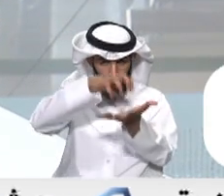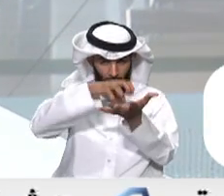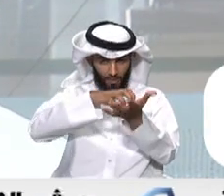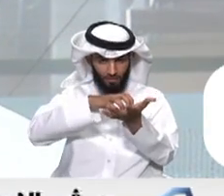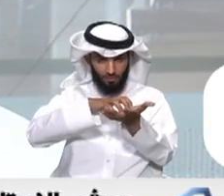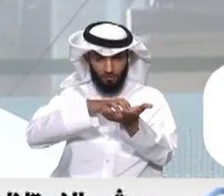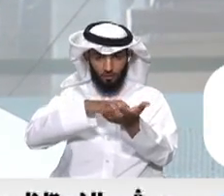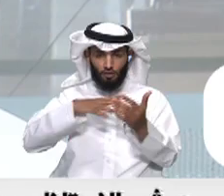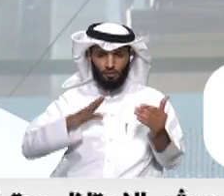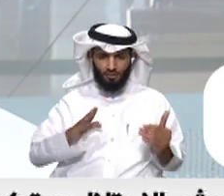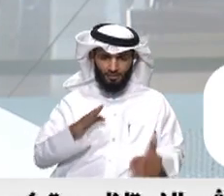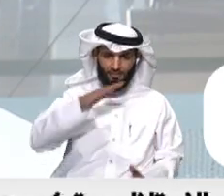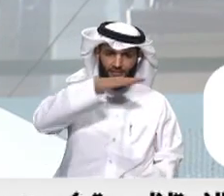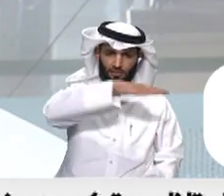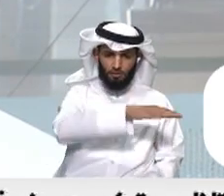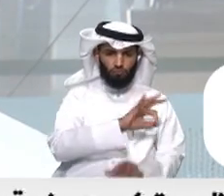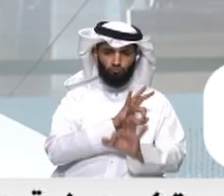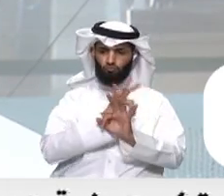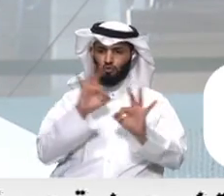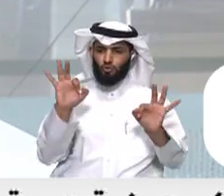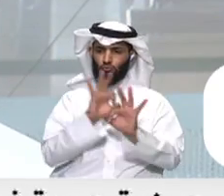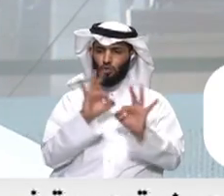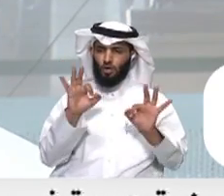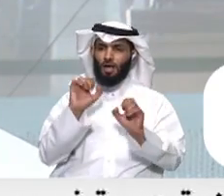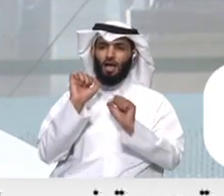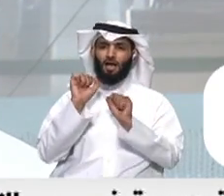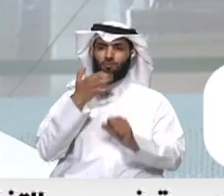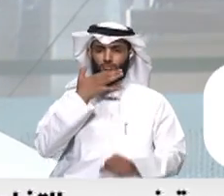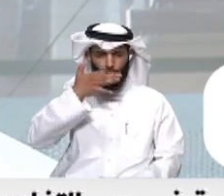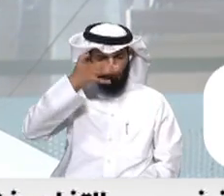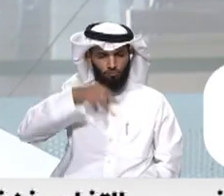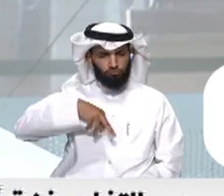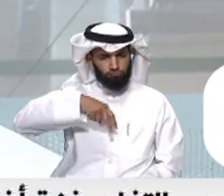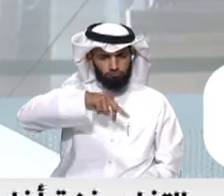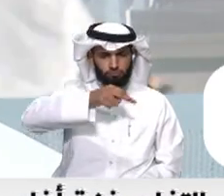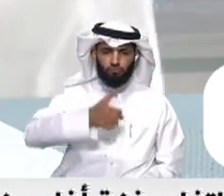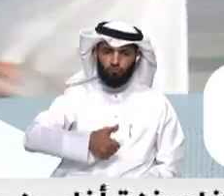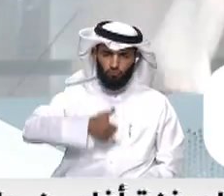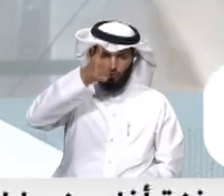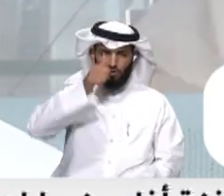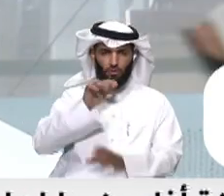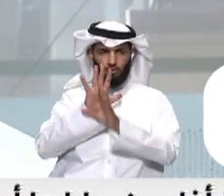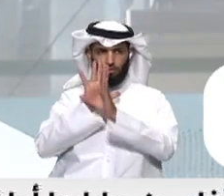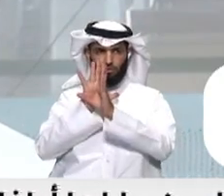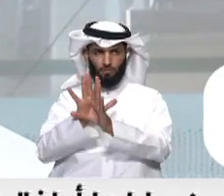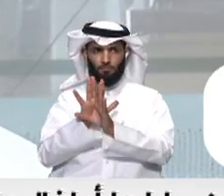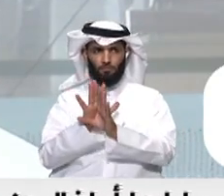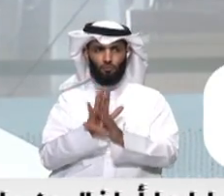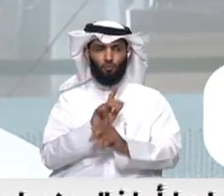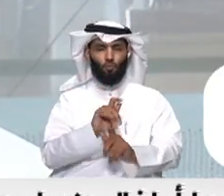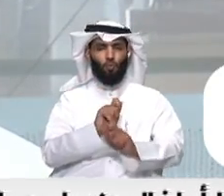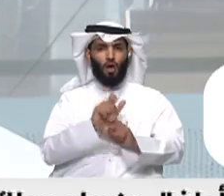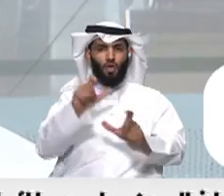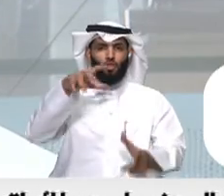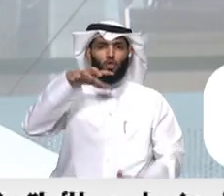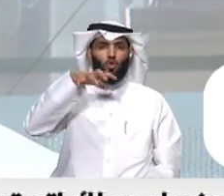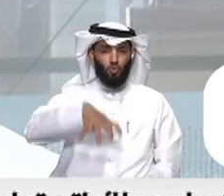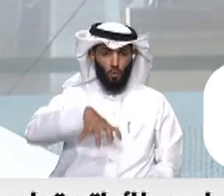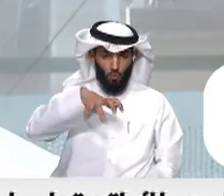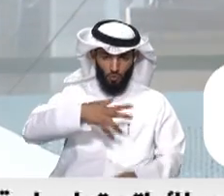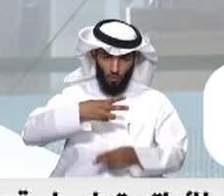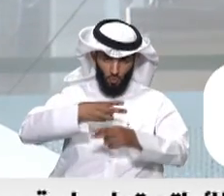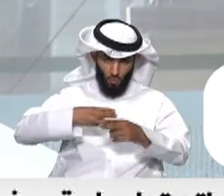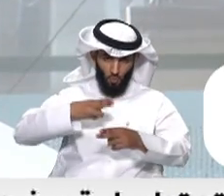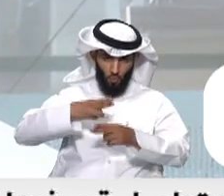يعني يطلق الفرص الايجابيه الكثيره والفرص القويه لان تكون دوله الكويت من